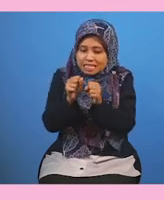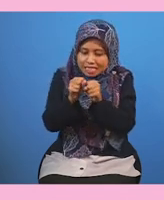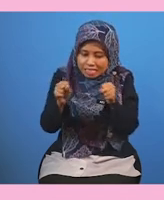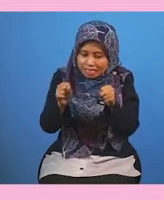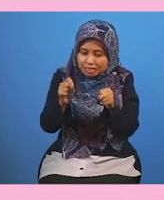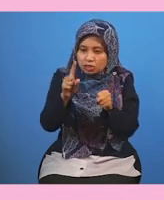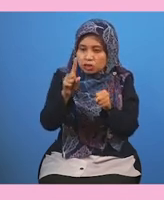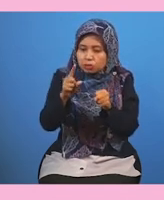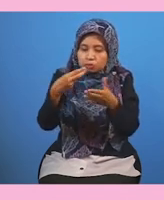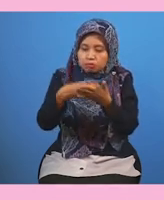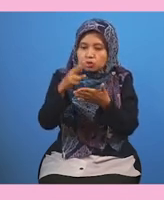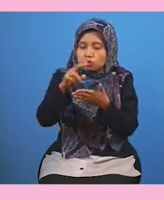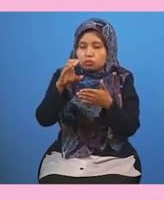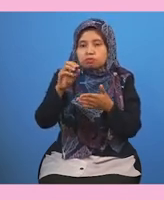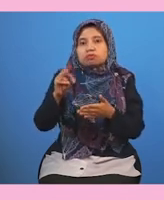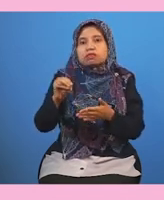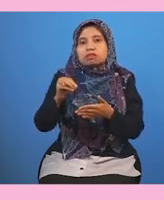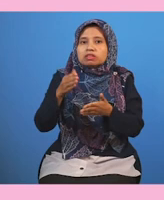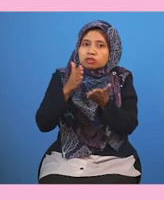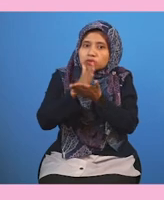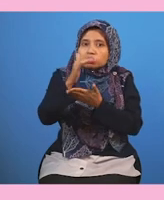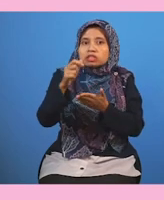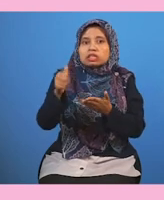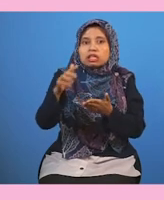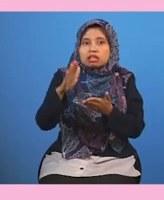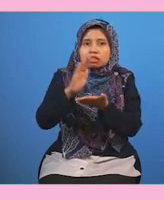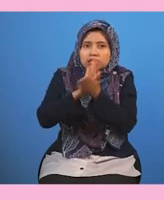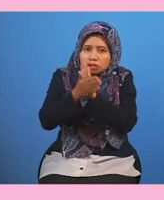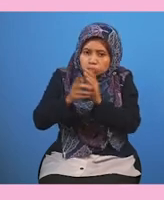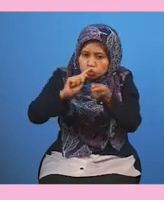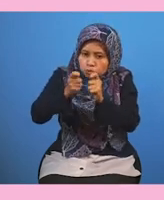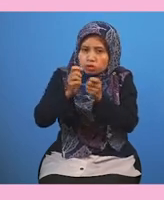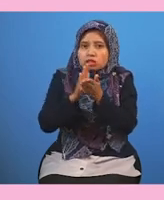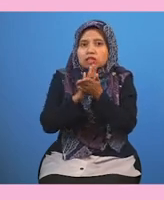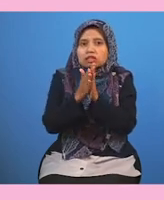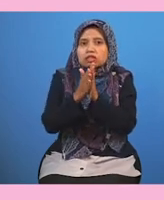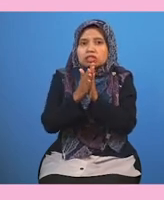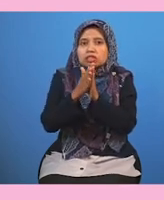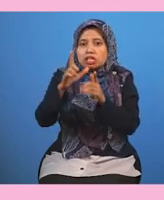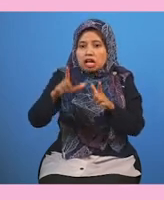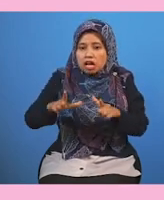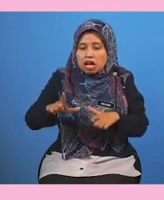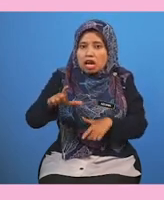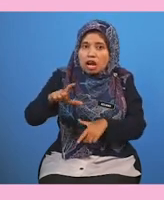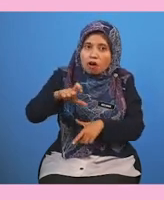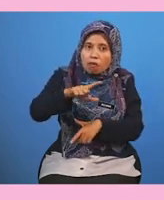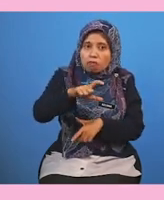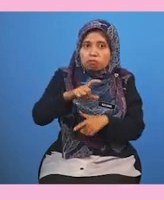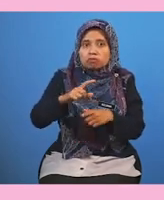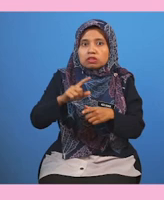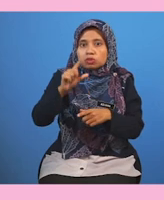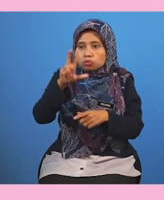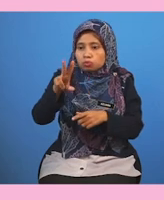cm. Seterusnya, ia akan menjadi larva dengan anggaran saiz 2 hingga 3